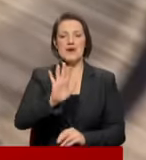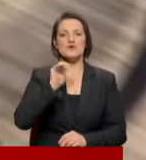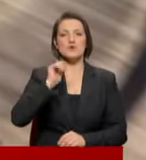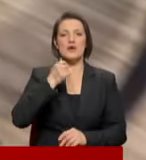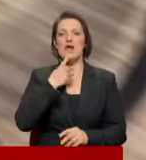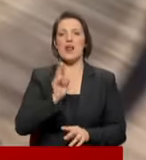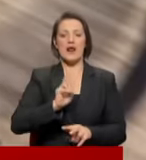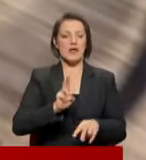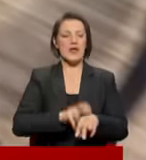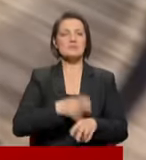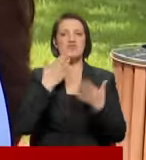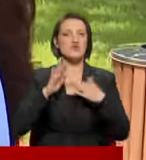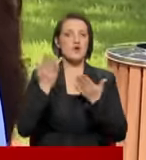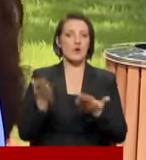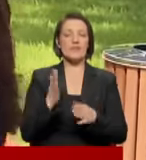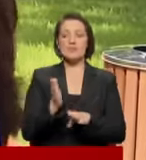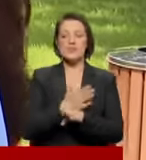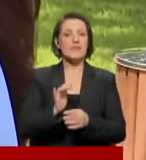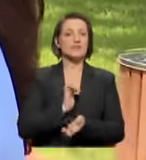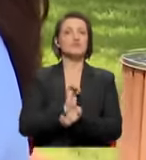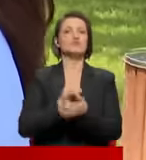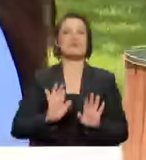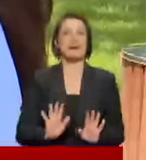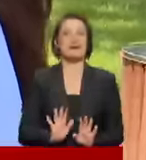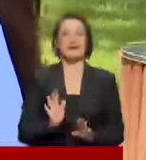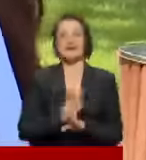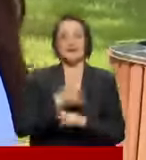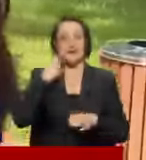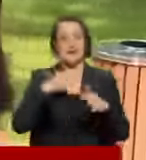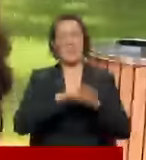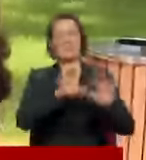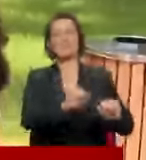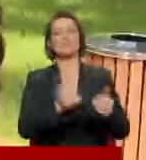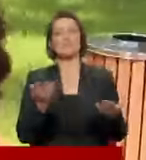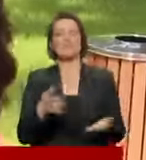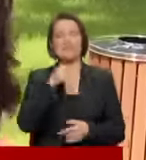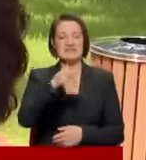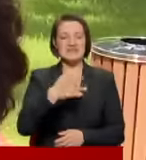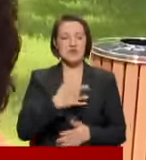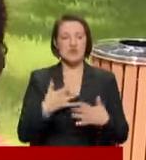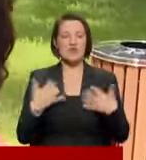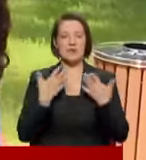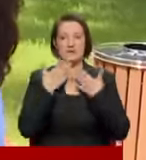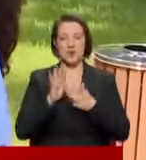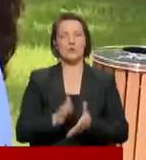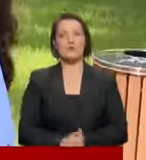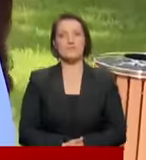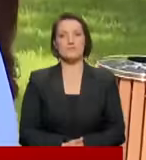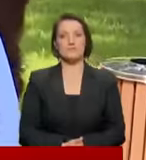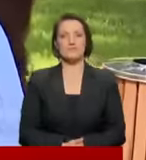gündür elektronik kelepçesi de yok. Neden tutuklamadılar? Neden gözaltında tutulmadı sizin can güvenliğiniz sağlanana